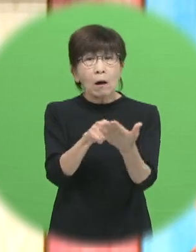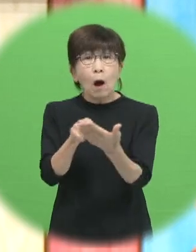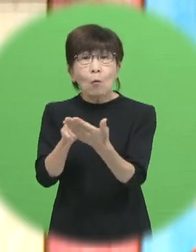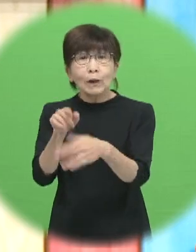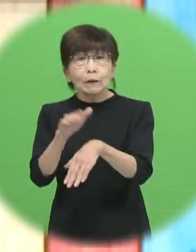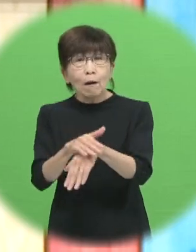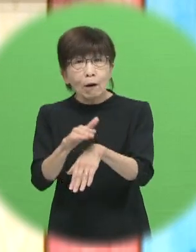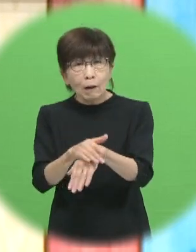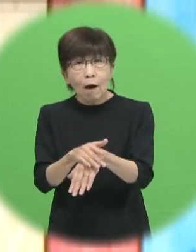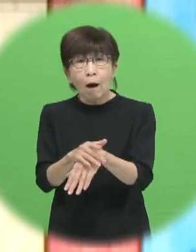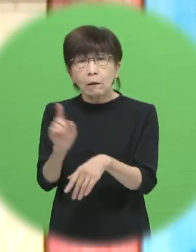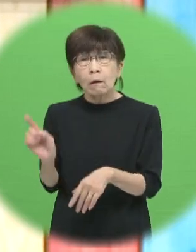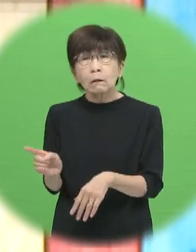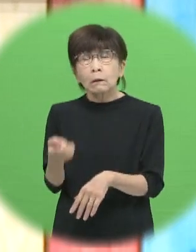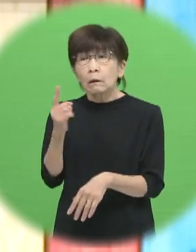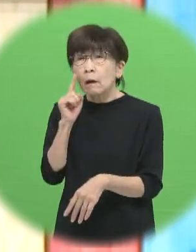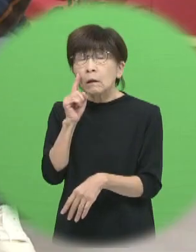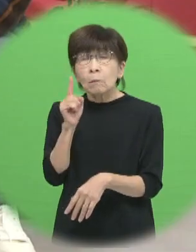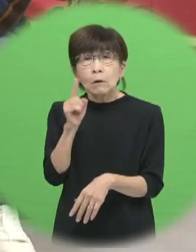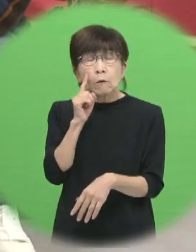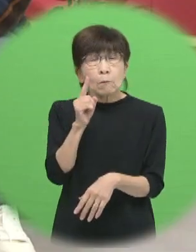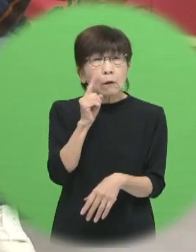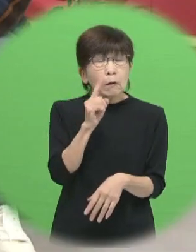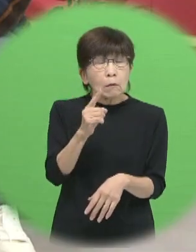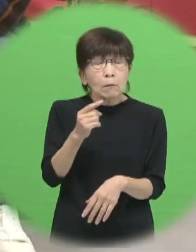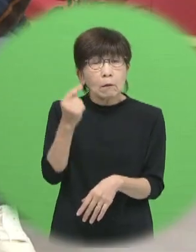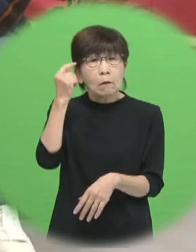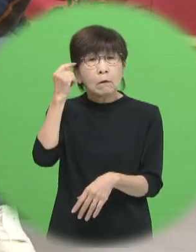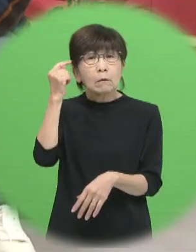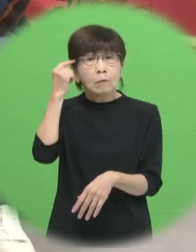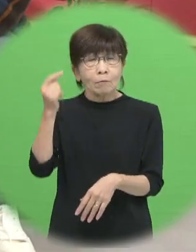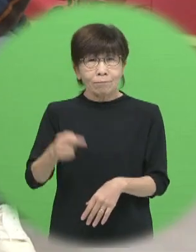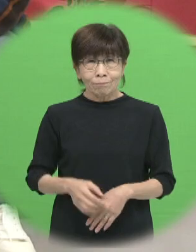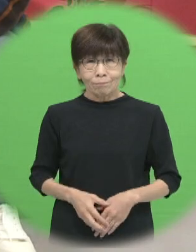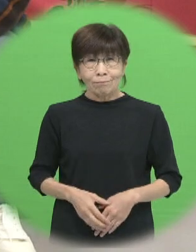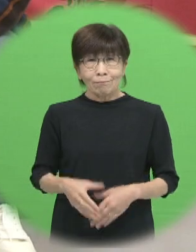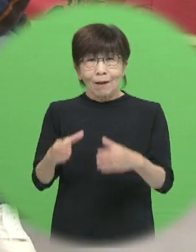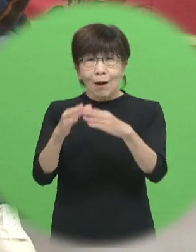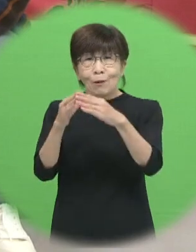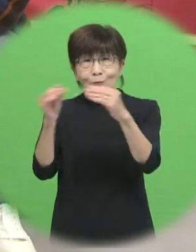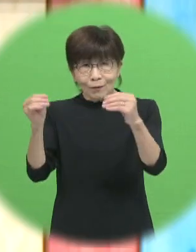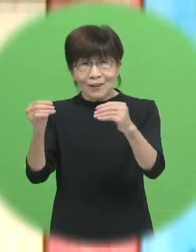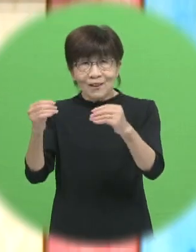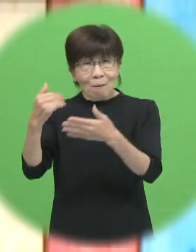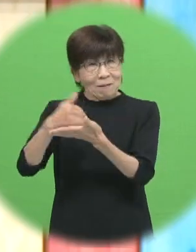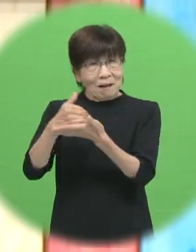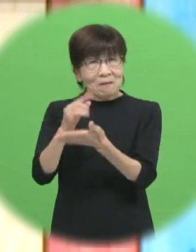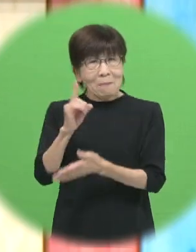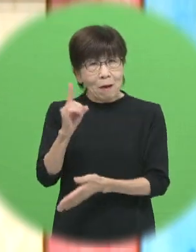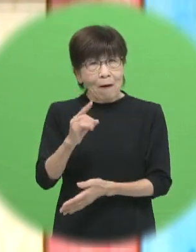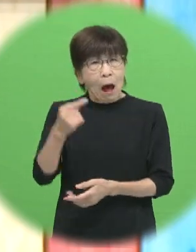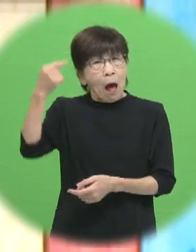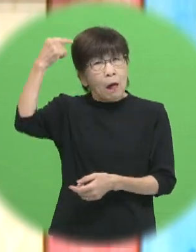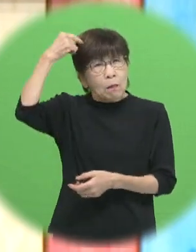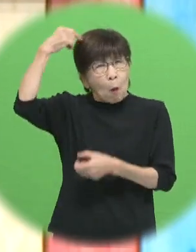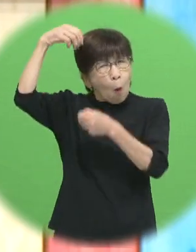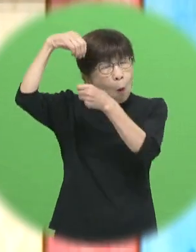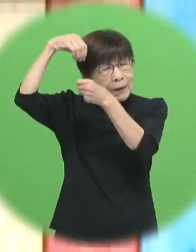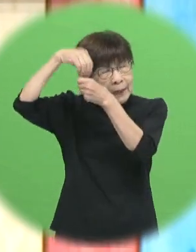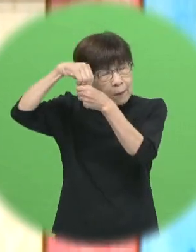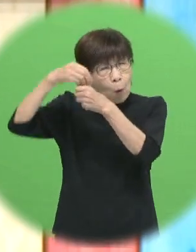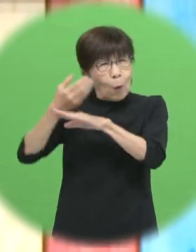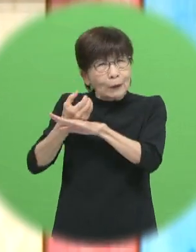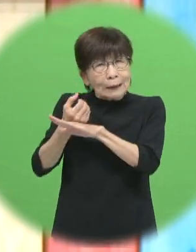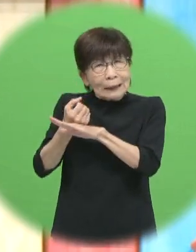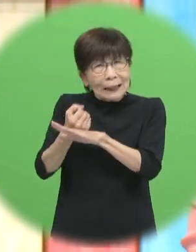当に身近なところでこうたくさんあって、これあの国の解説なんですけれど、脳に刻み込まれて